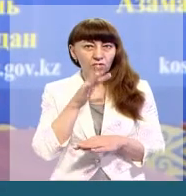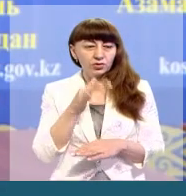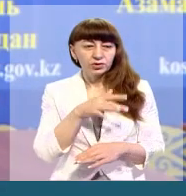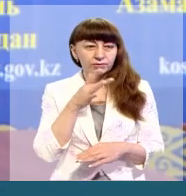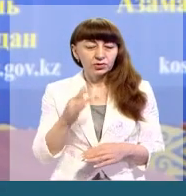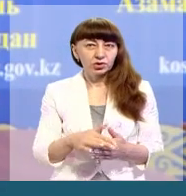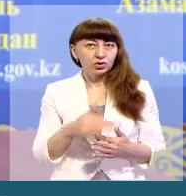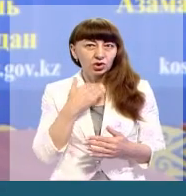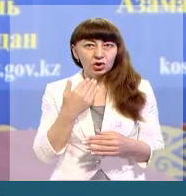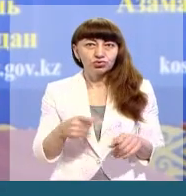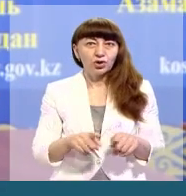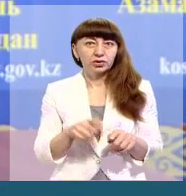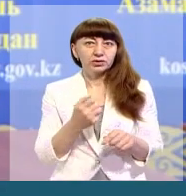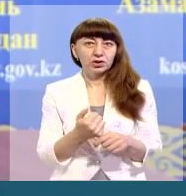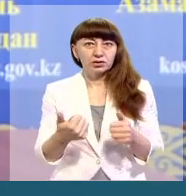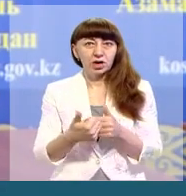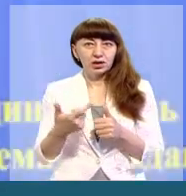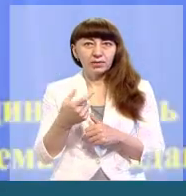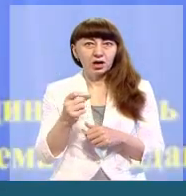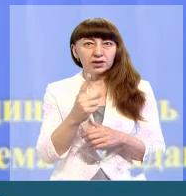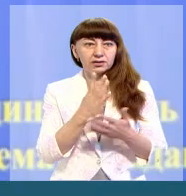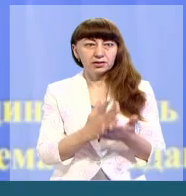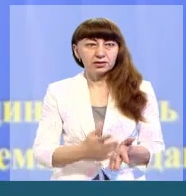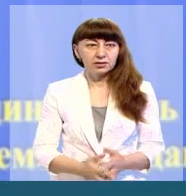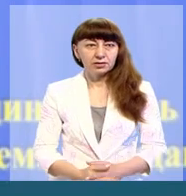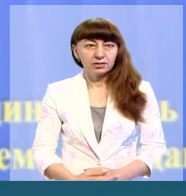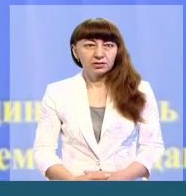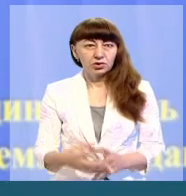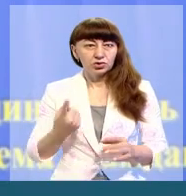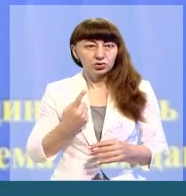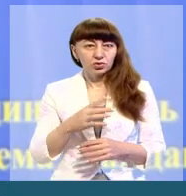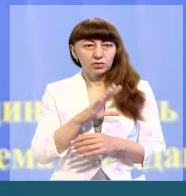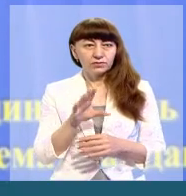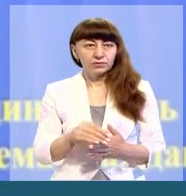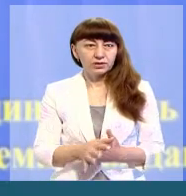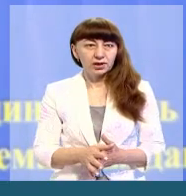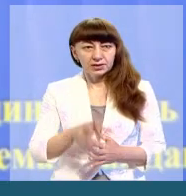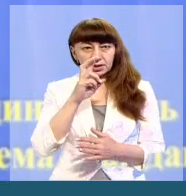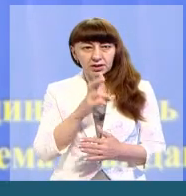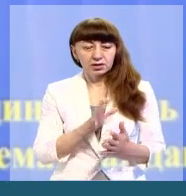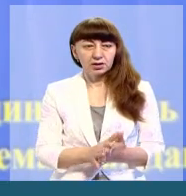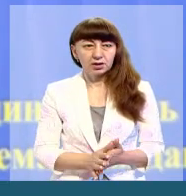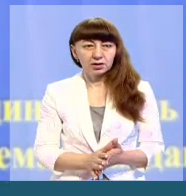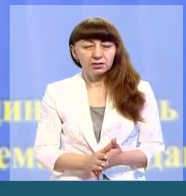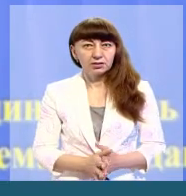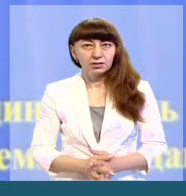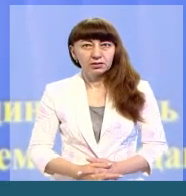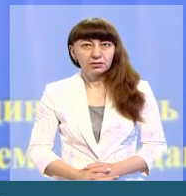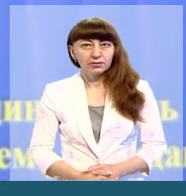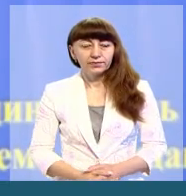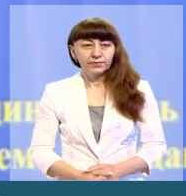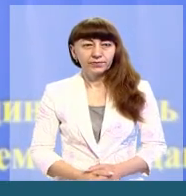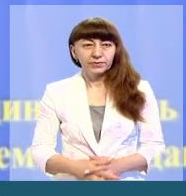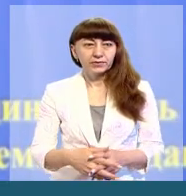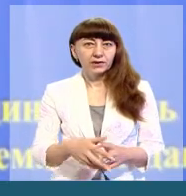Олар басқа көшелерде бар, шеткі 2 көшеде ғана жоқ. Соған газ көреміз бе деп, соған келіп әкімге сөйлесейін деп. Ол газ өткізетінде қайда